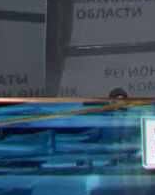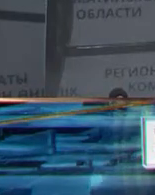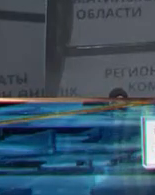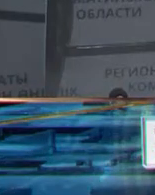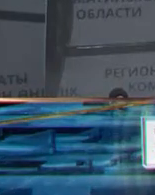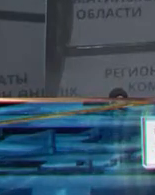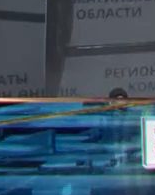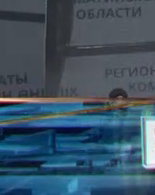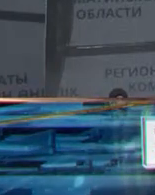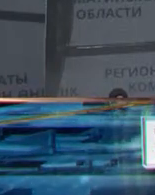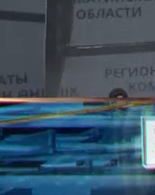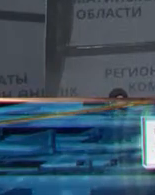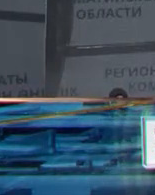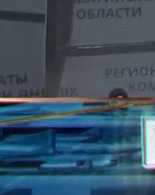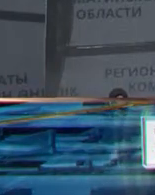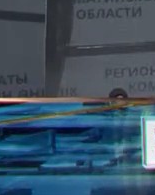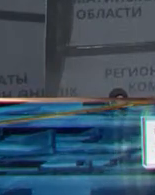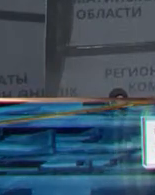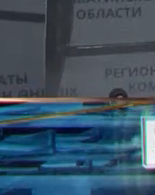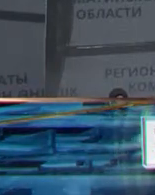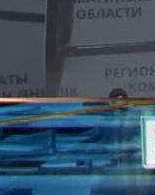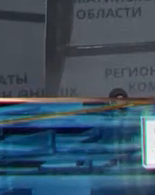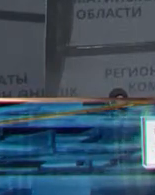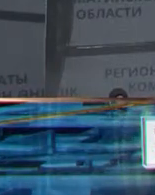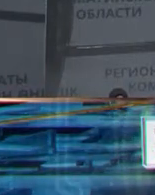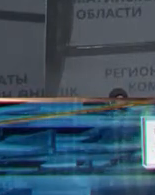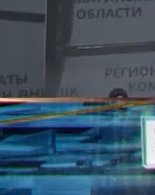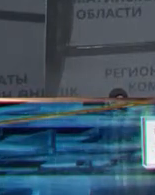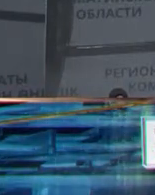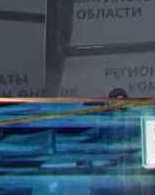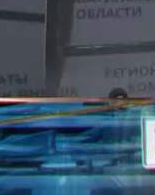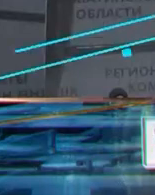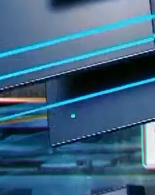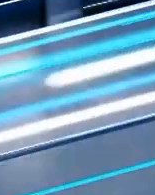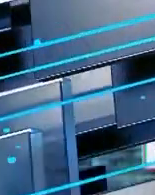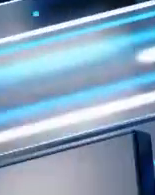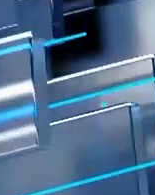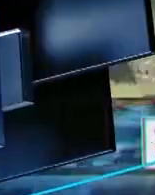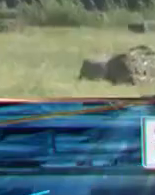кісі көрінетін жерде далада да жаңағы бетпердемен кісілер болу керек.